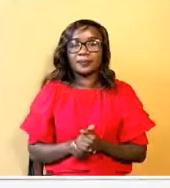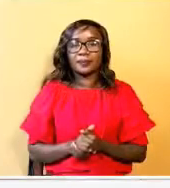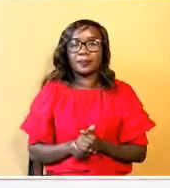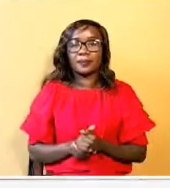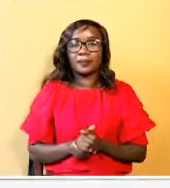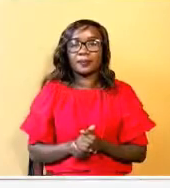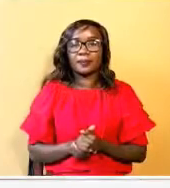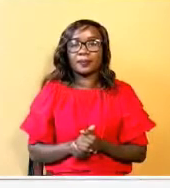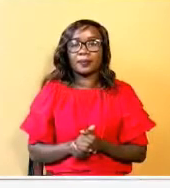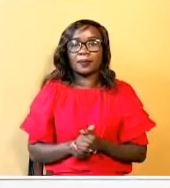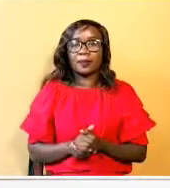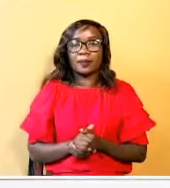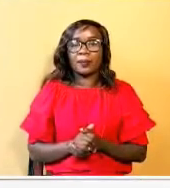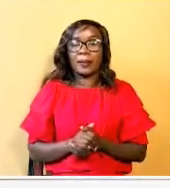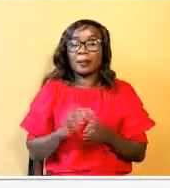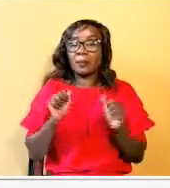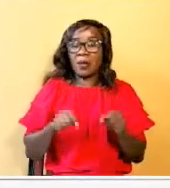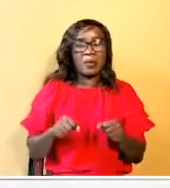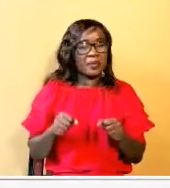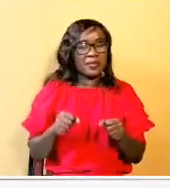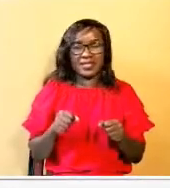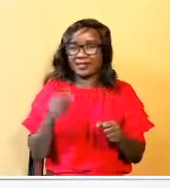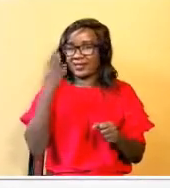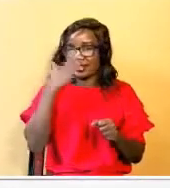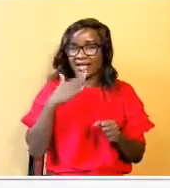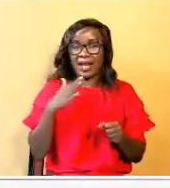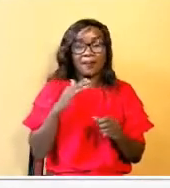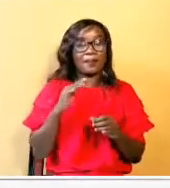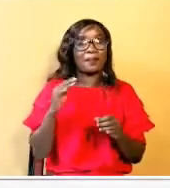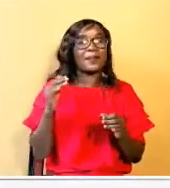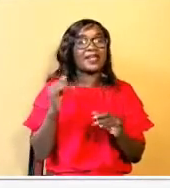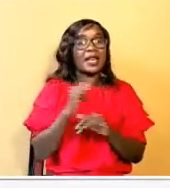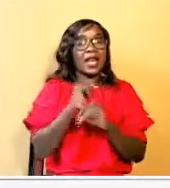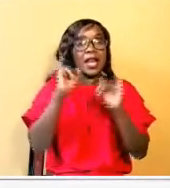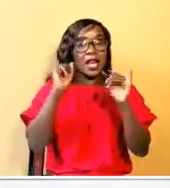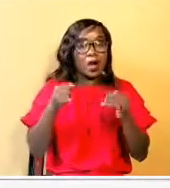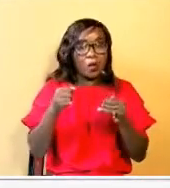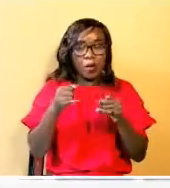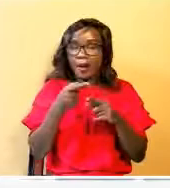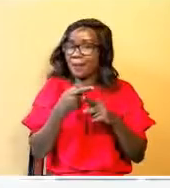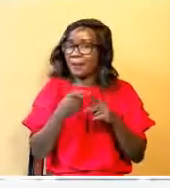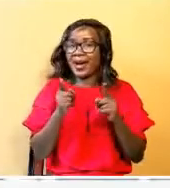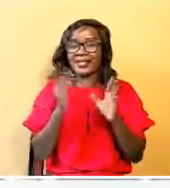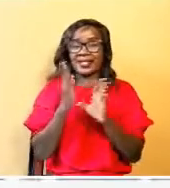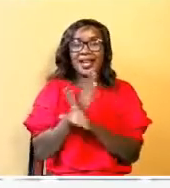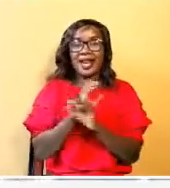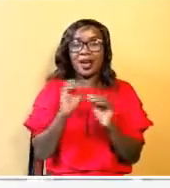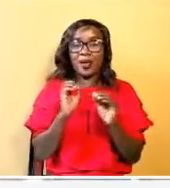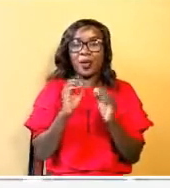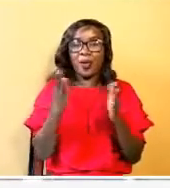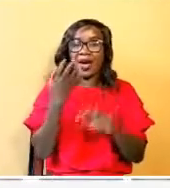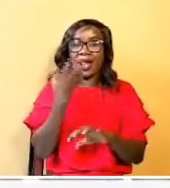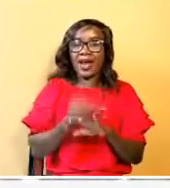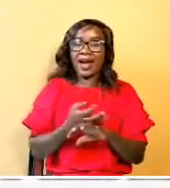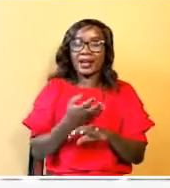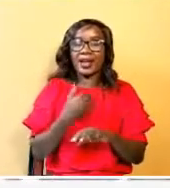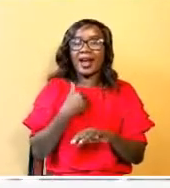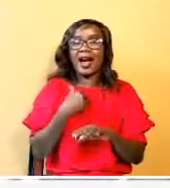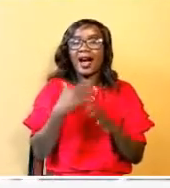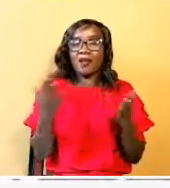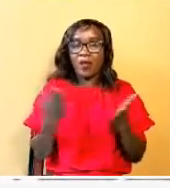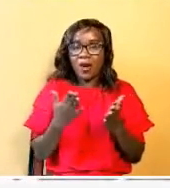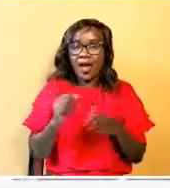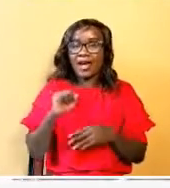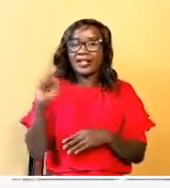Wenda sura yake ikawa geni, ila matendo yake katika uchezaji santuri hayana fiche ugumu ulioko katika hafla haswa